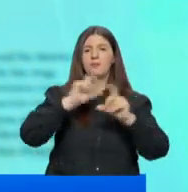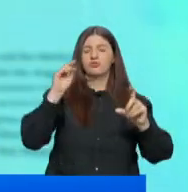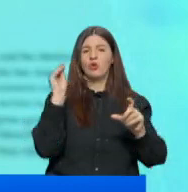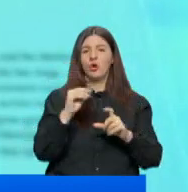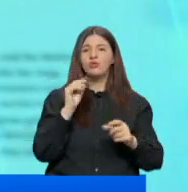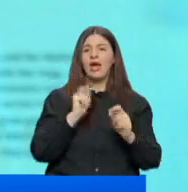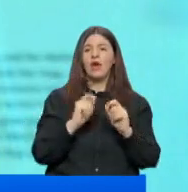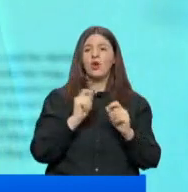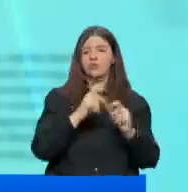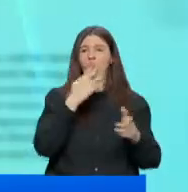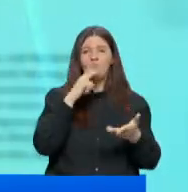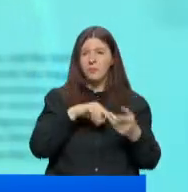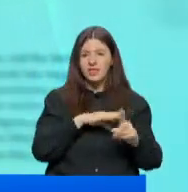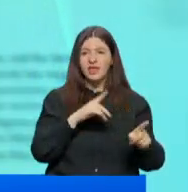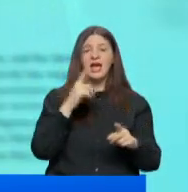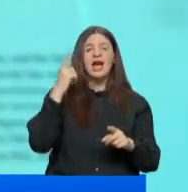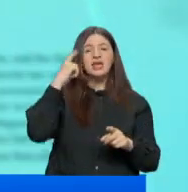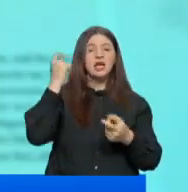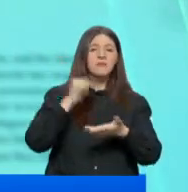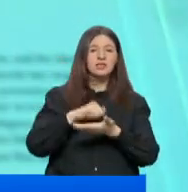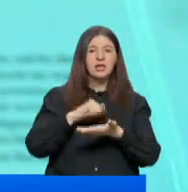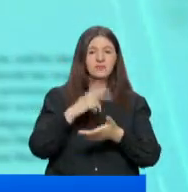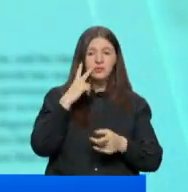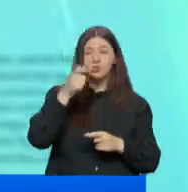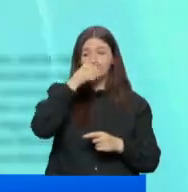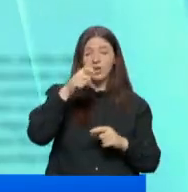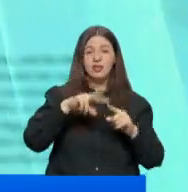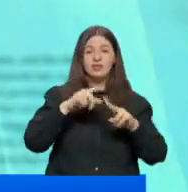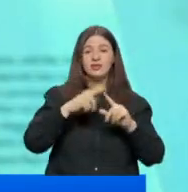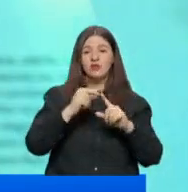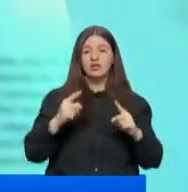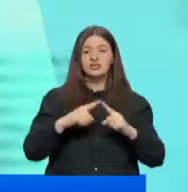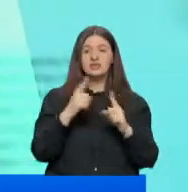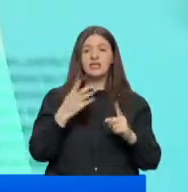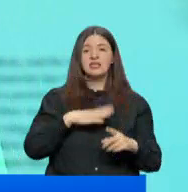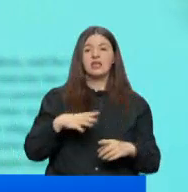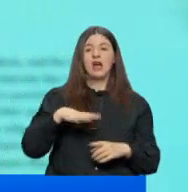attı. Ekonomist'i okumuştum. İsrail basınına baktığımızda Türkiye NATO zirvesinde